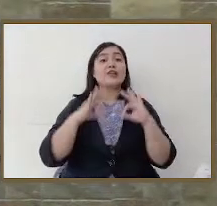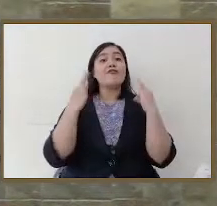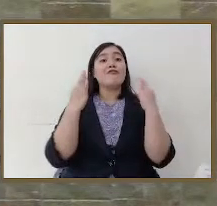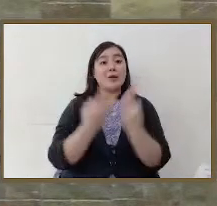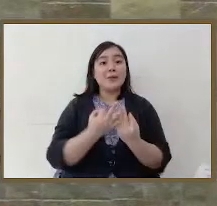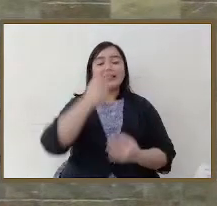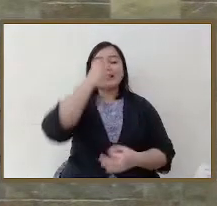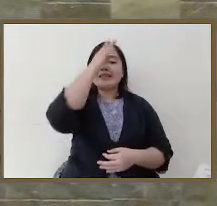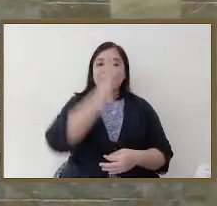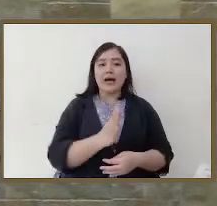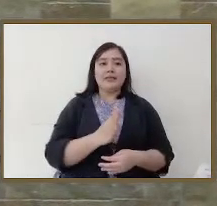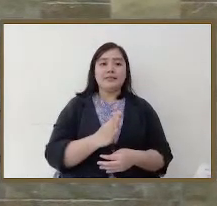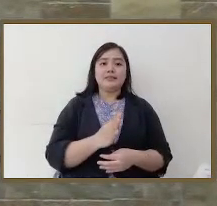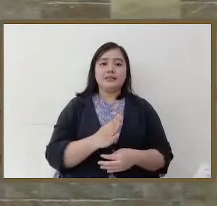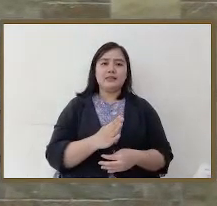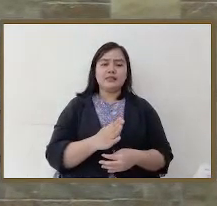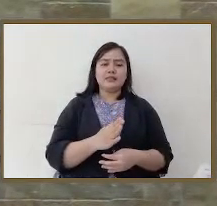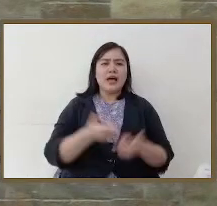pamilya.